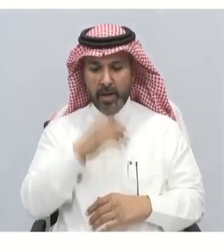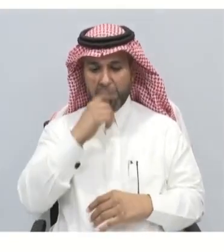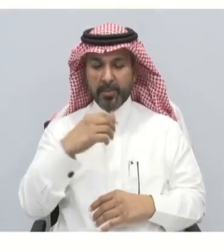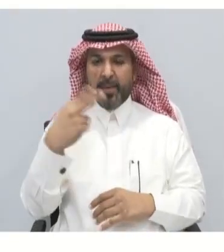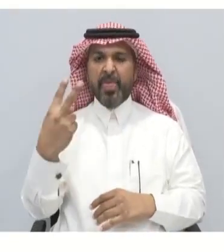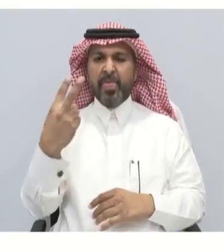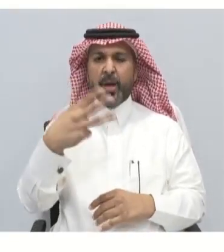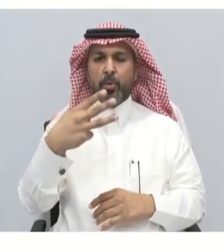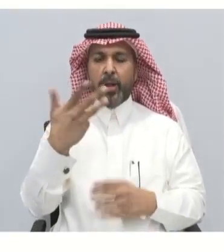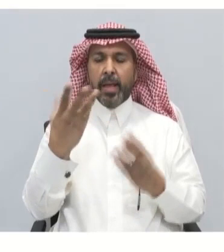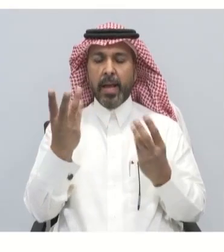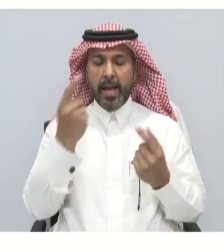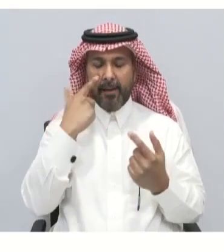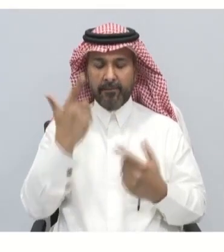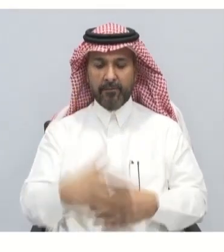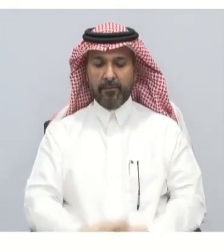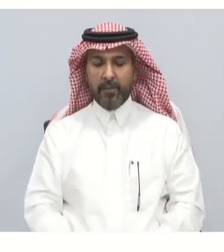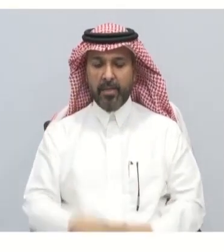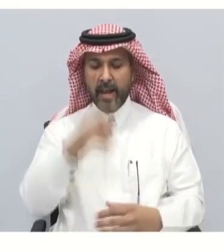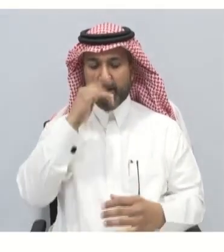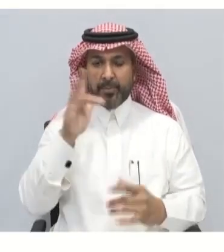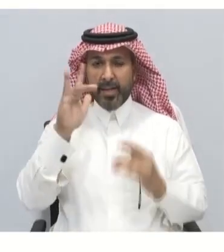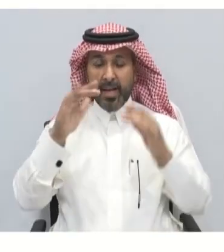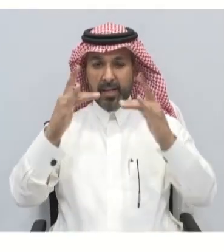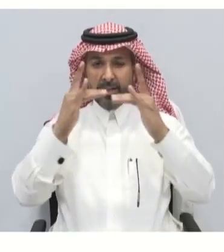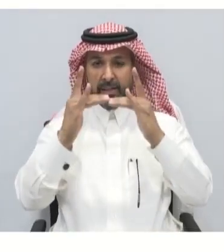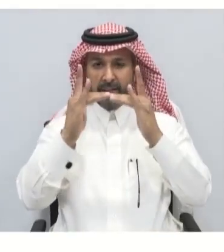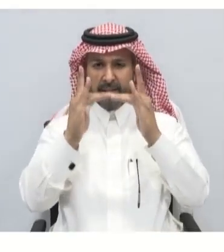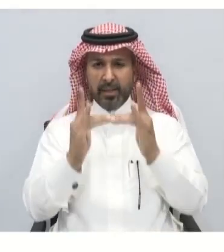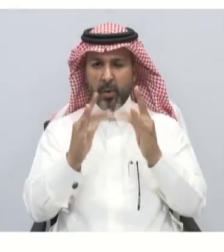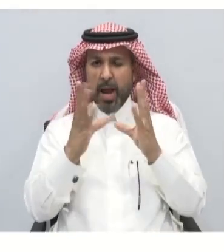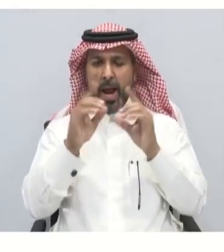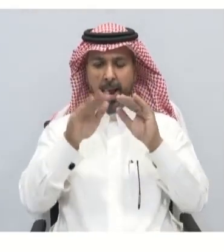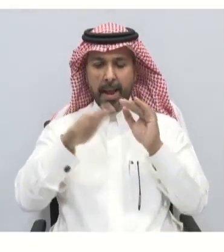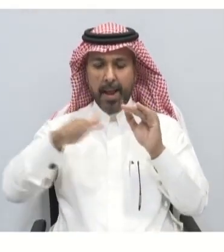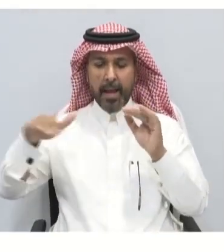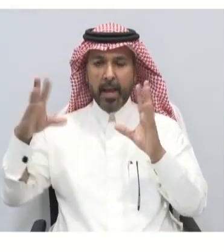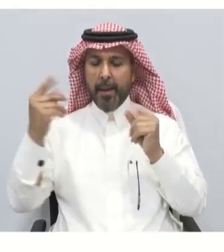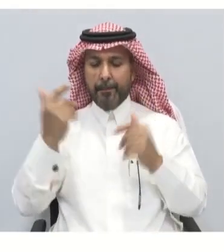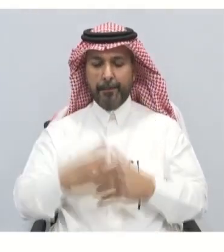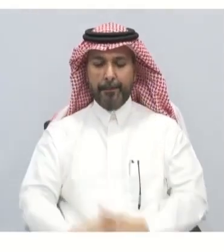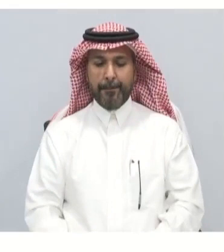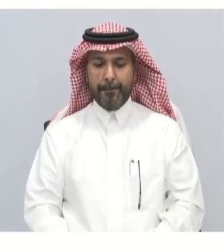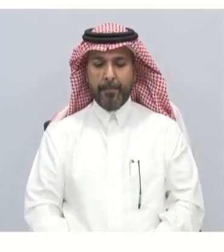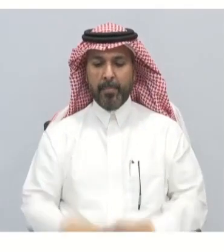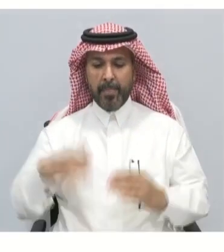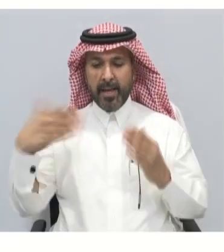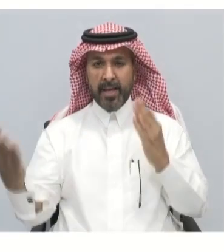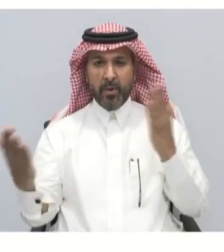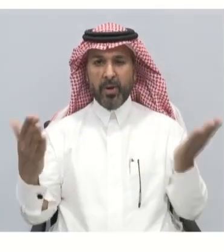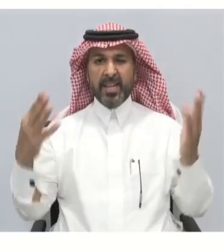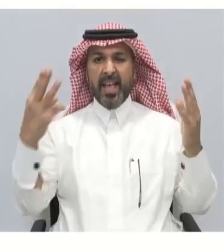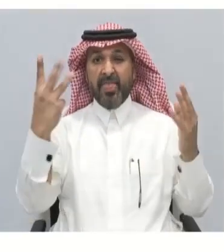مجموعه من الكراسي هنا طبعا الطاوله الاخيره اخذت واحد اين الطاوله